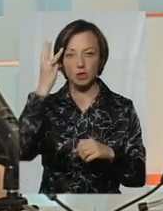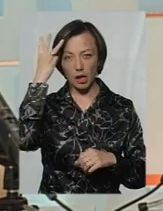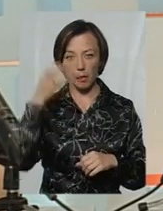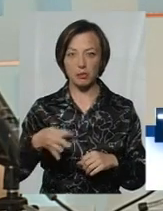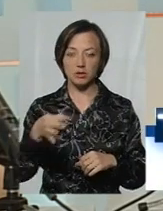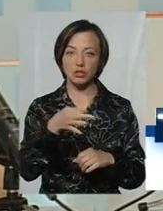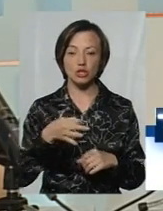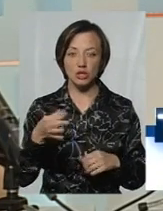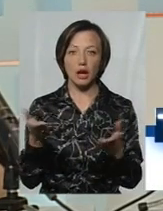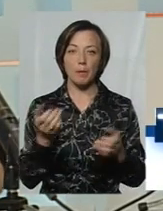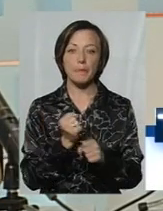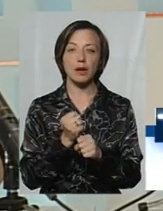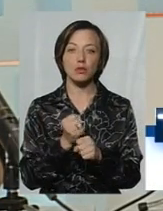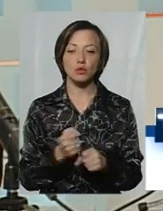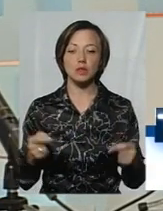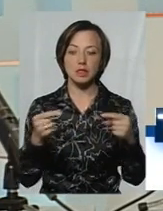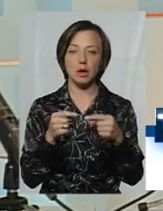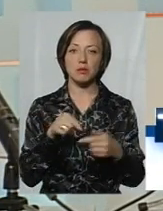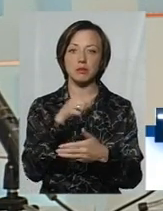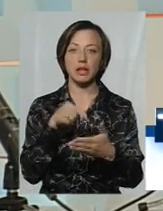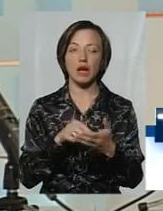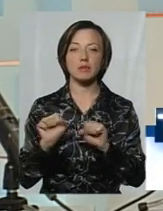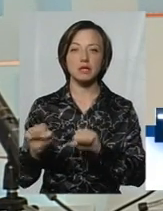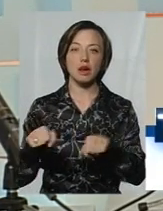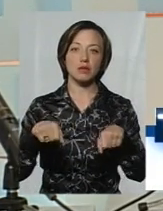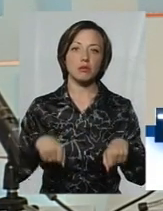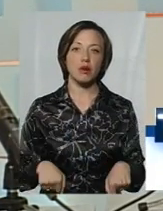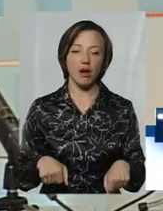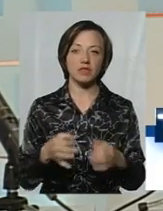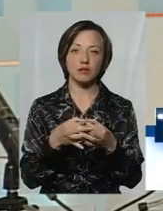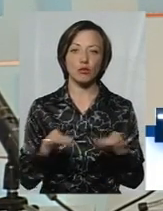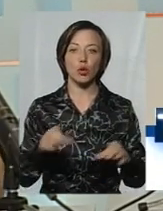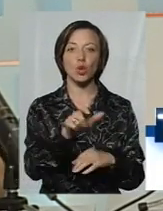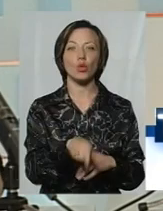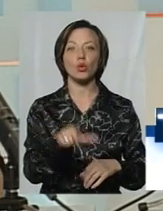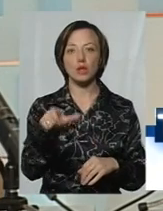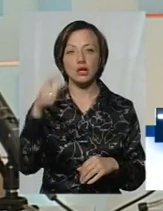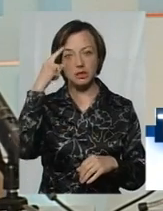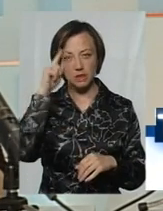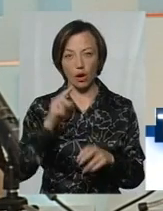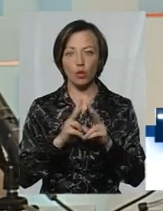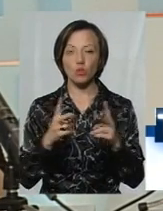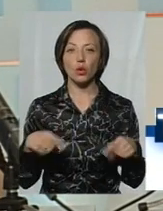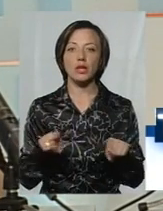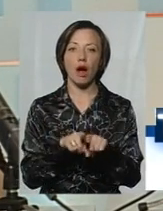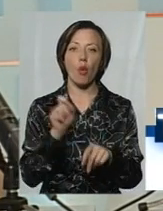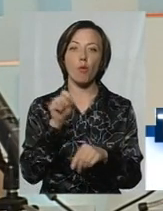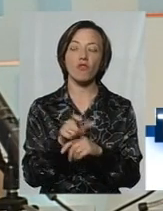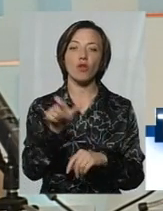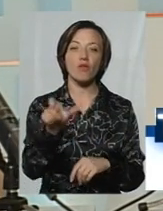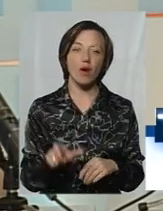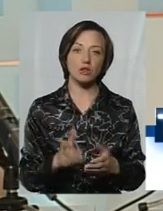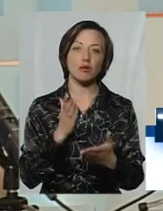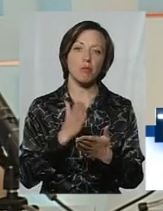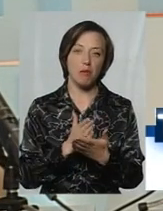які працюють саме з питаннями захисту прав і свобод людей, вони знають, хто така уповноважена, мають